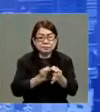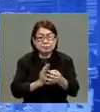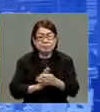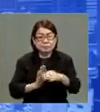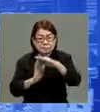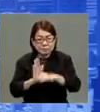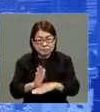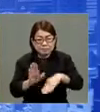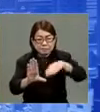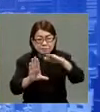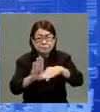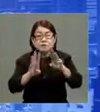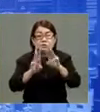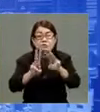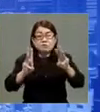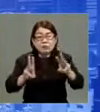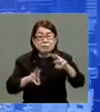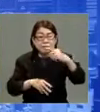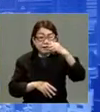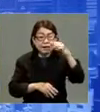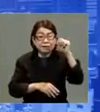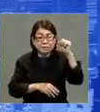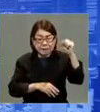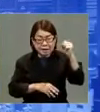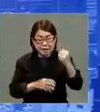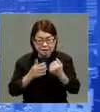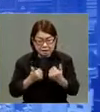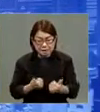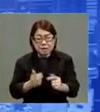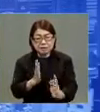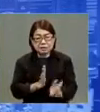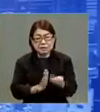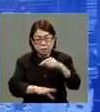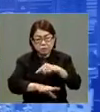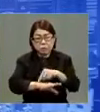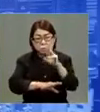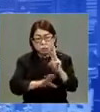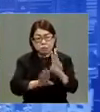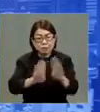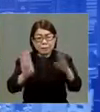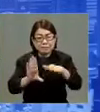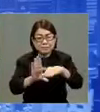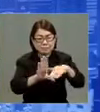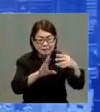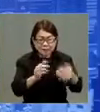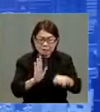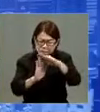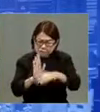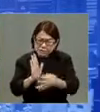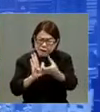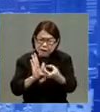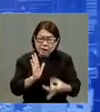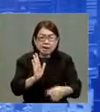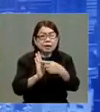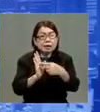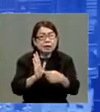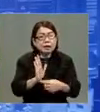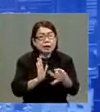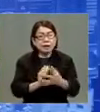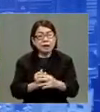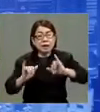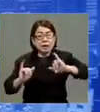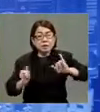นะหลังจากที่เปิดให้หลายท่านได้ลงทะเบียนกันไปตั้งแต่ช่วงเช้าที่ผ่านมารายละเอียดของแพลตฟอร์มนี้เป็นอย่างไรผู้ประกอบ